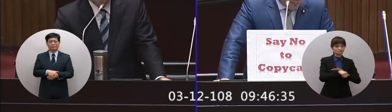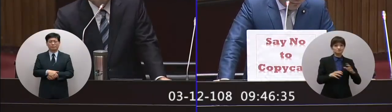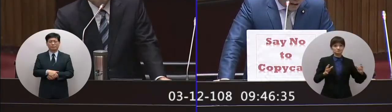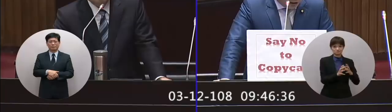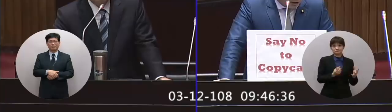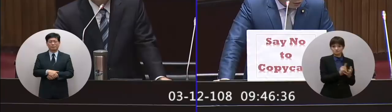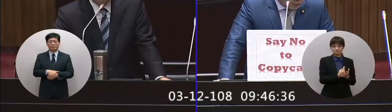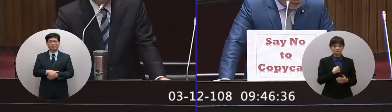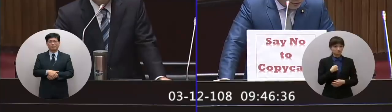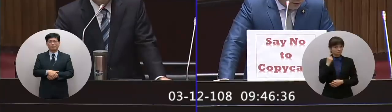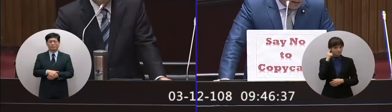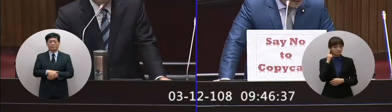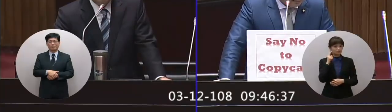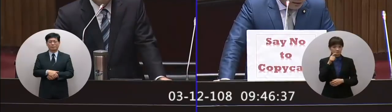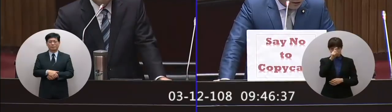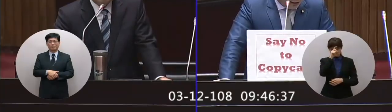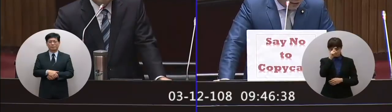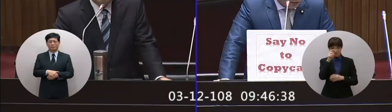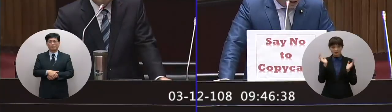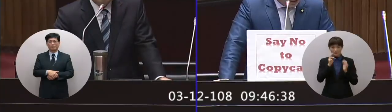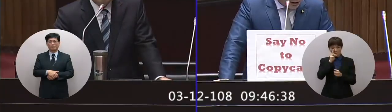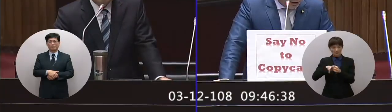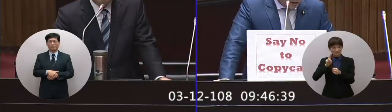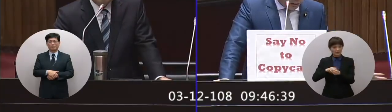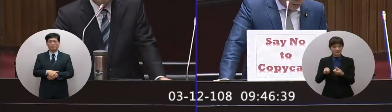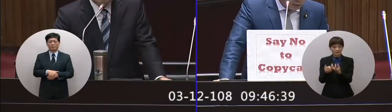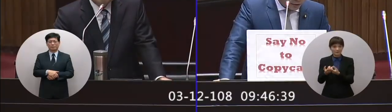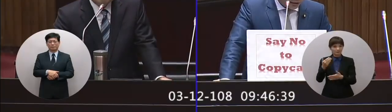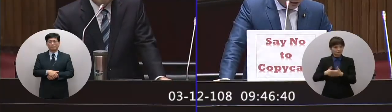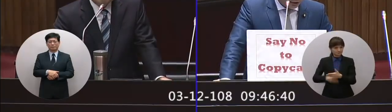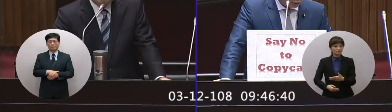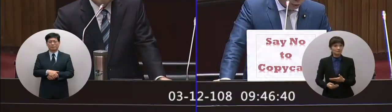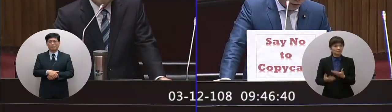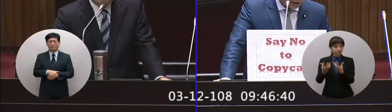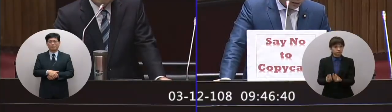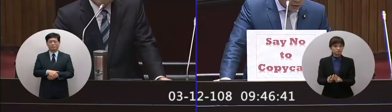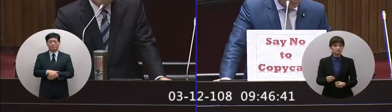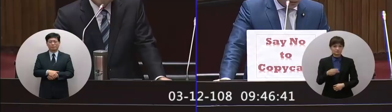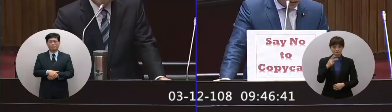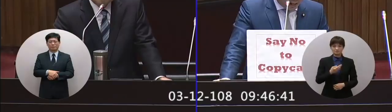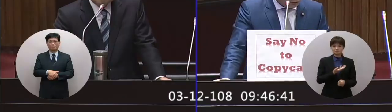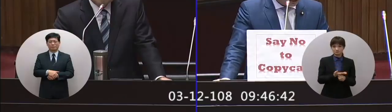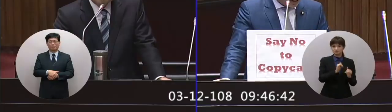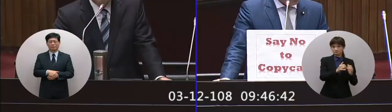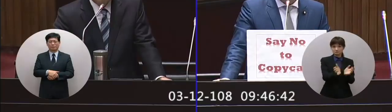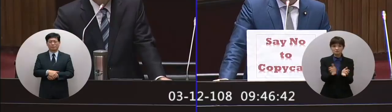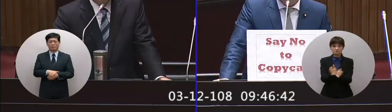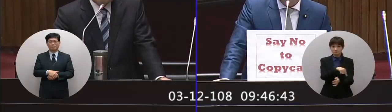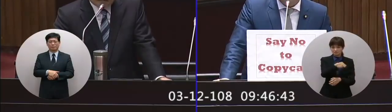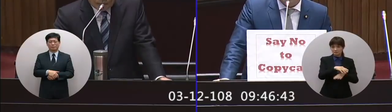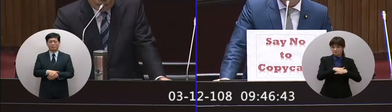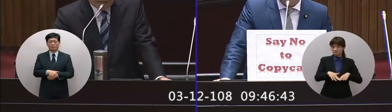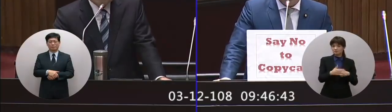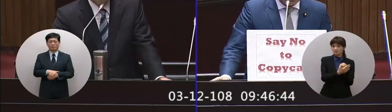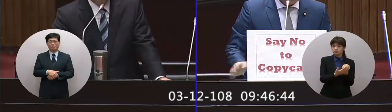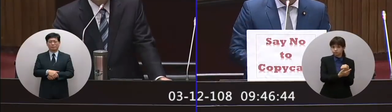力求防范儿童受虐事件的发生，并且给予社会关怀工作者一个有着力的空间，并且安全待遇都